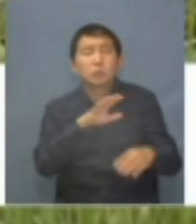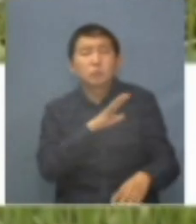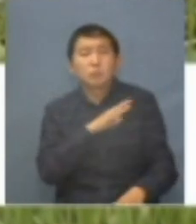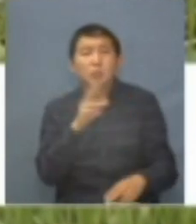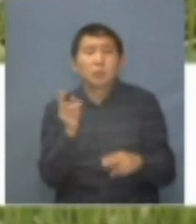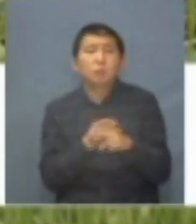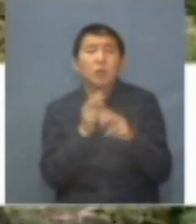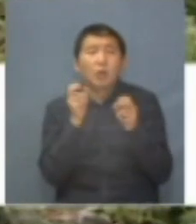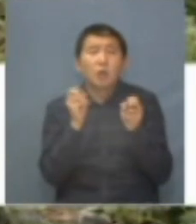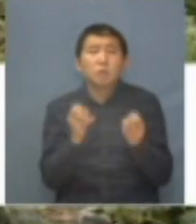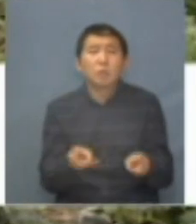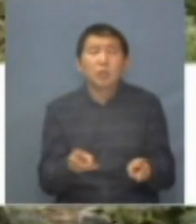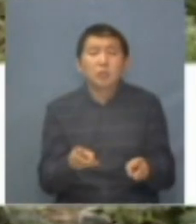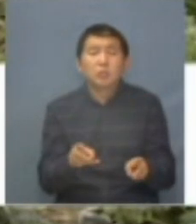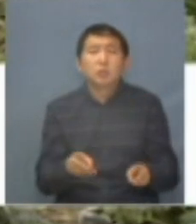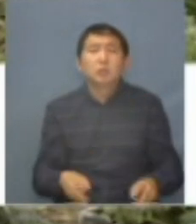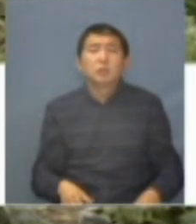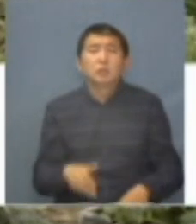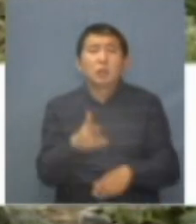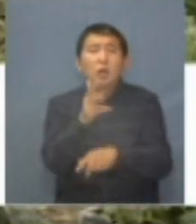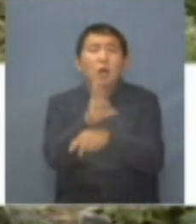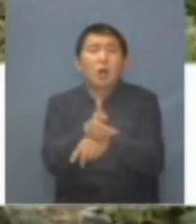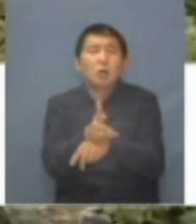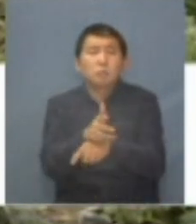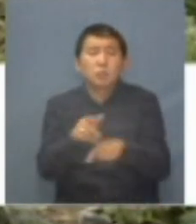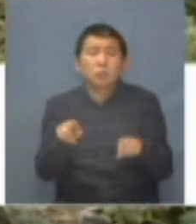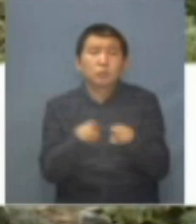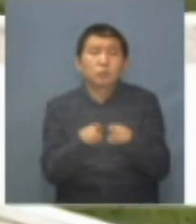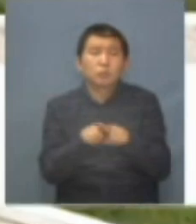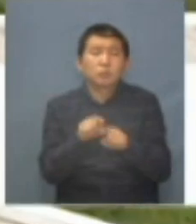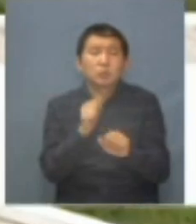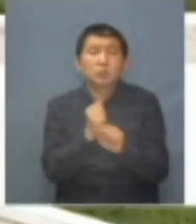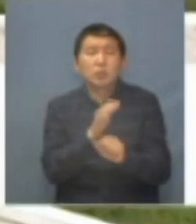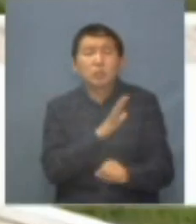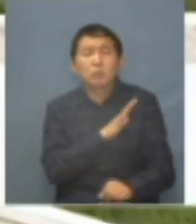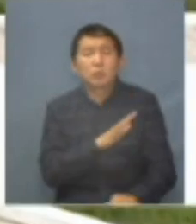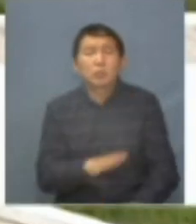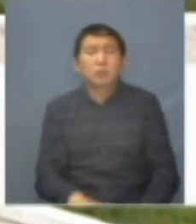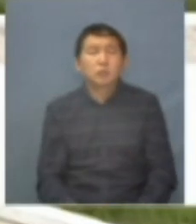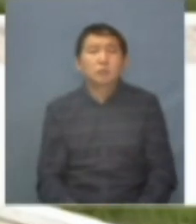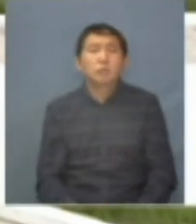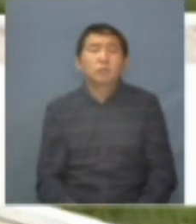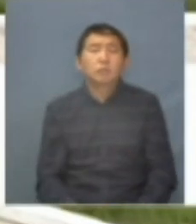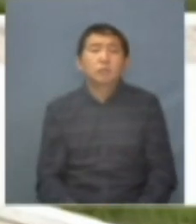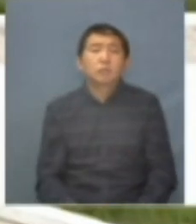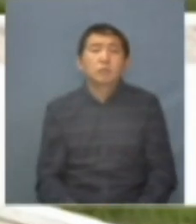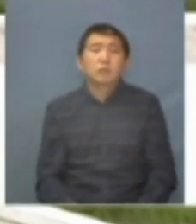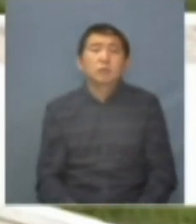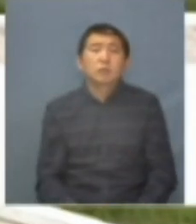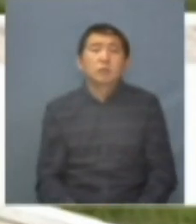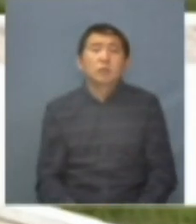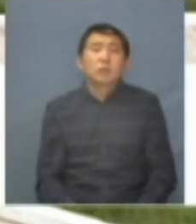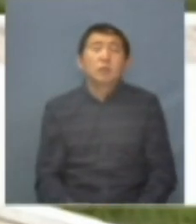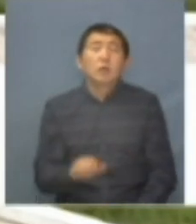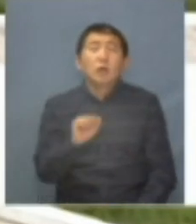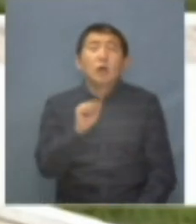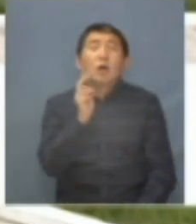қауіпсіздікті қамтамасыз ету мақсатында бейне бақылау камералары да орнатылған. Қазіргі уақытта Ақжар ауылдық округі қарқынды даму